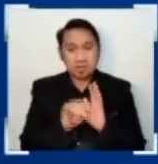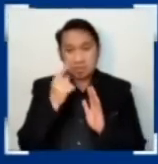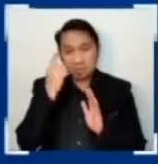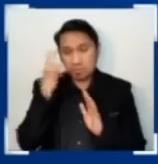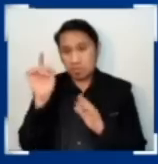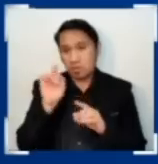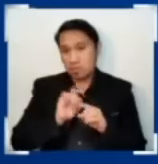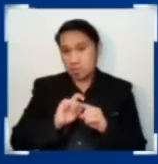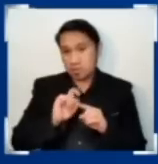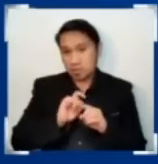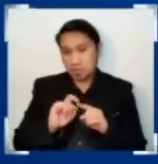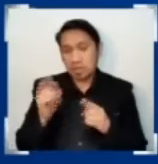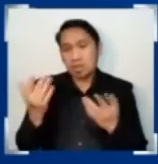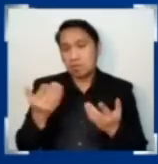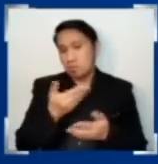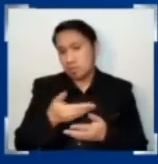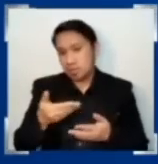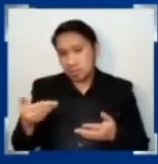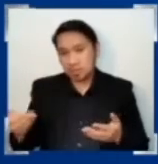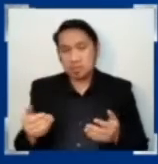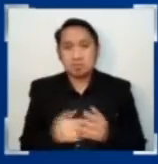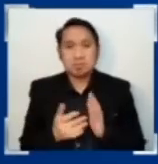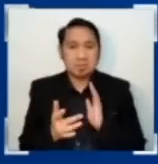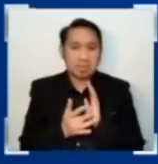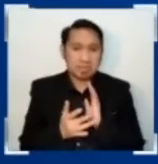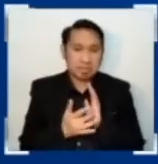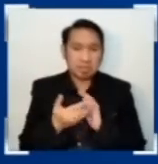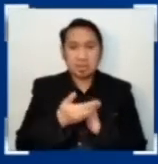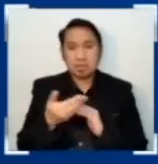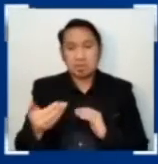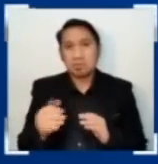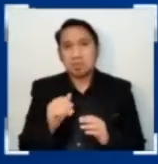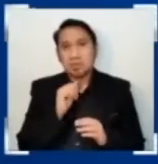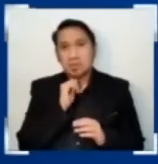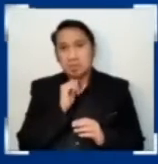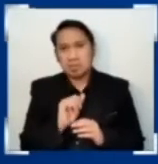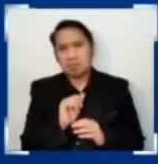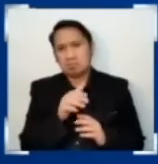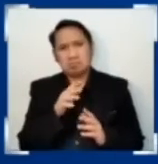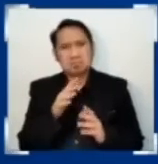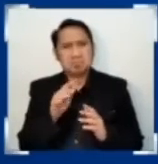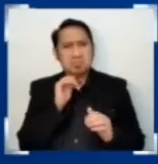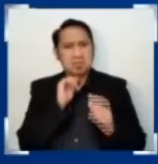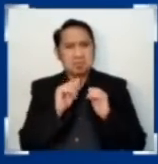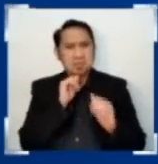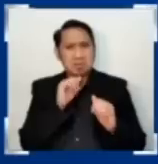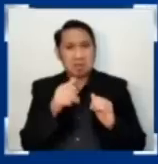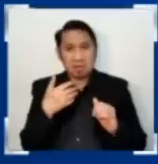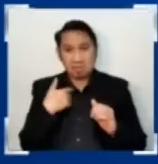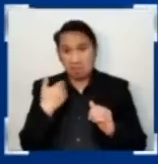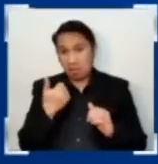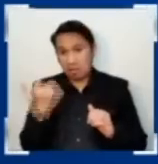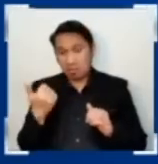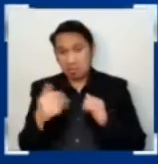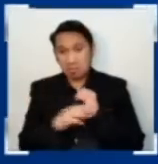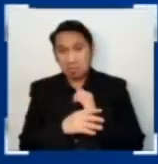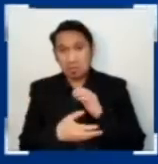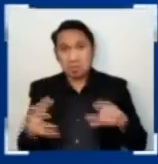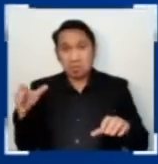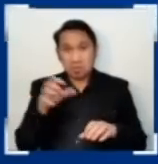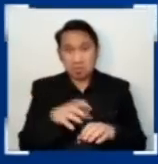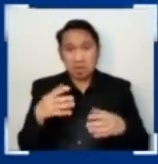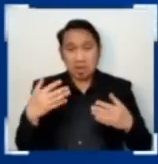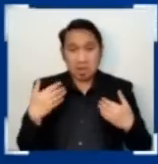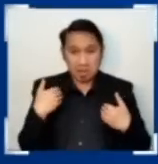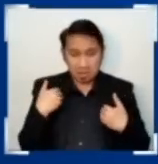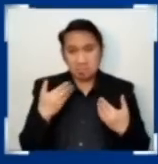gadget. Itinanggi nila ang sinabing tinamaan ng bag ng isa pang pasahero ang bag ni Aliana. Dahil may sapat na espasyo raw sa